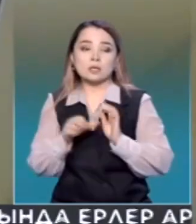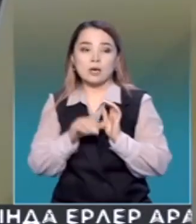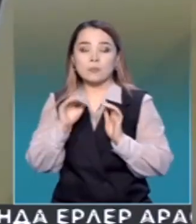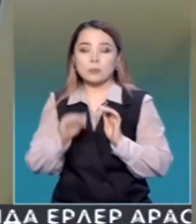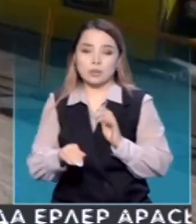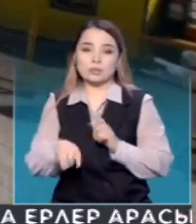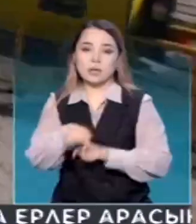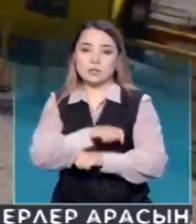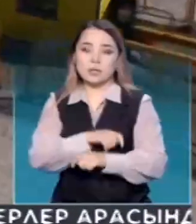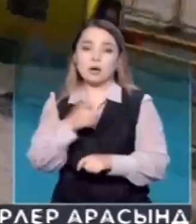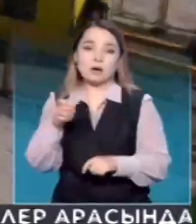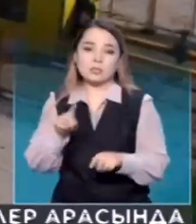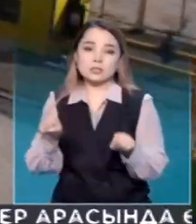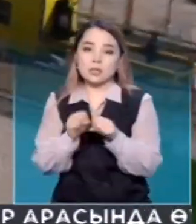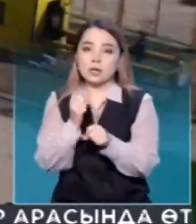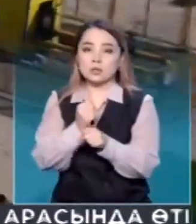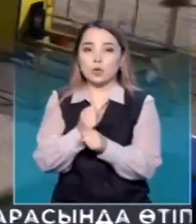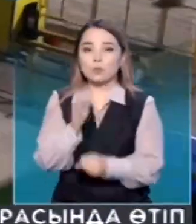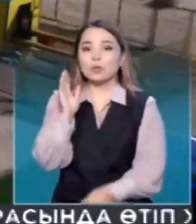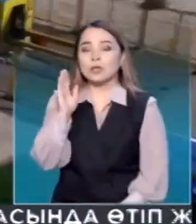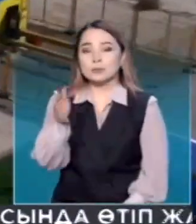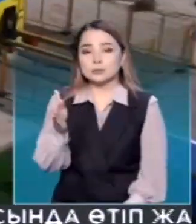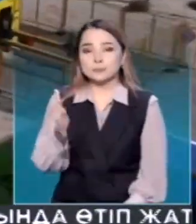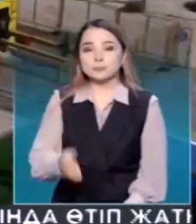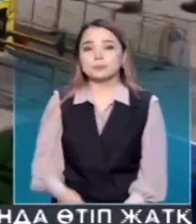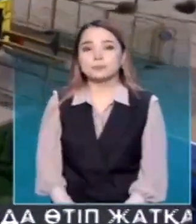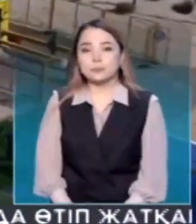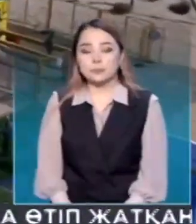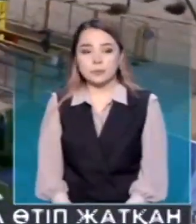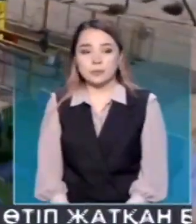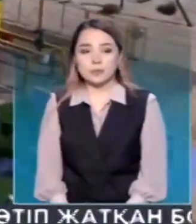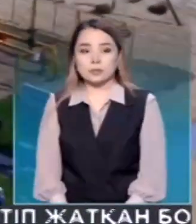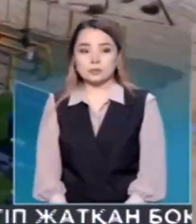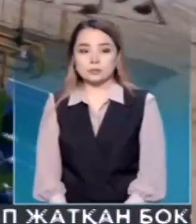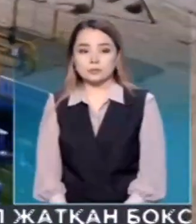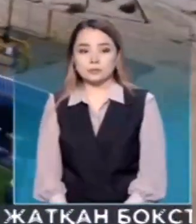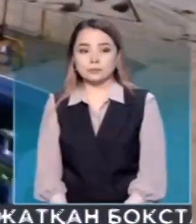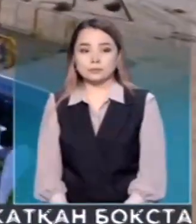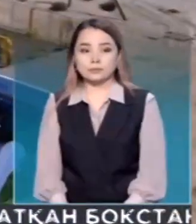метрден аса газ беріледі. Аягөз Оралбайқызы, Зүлбай Нұрбай, Қазақстан ұлттық арнасы, Маңғыстау облысы.